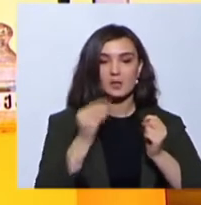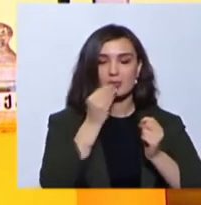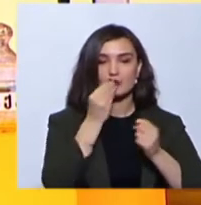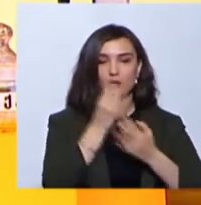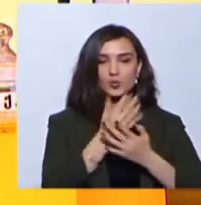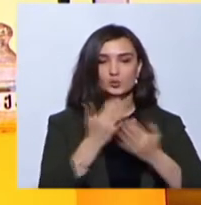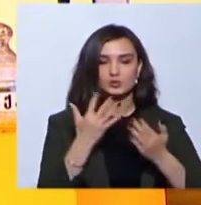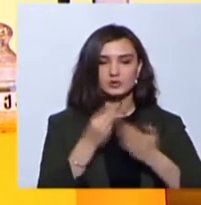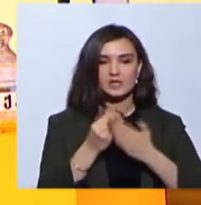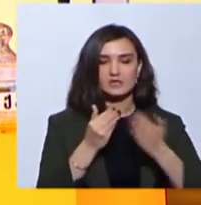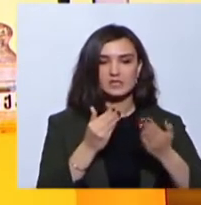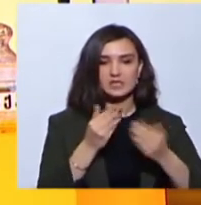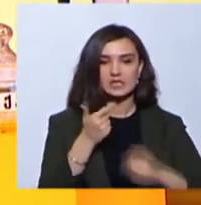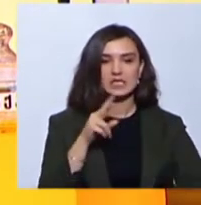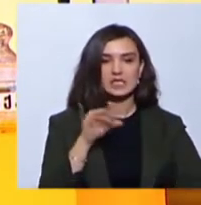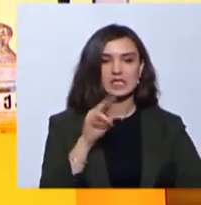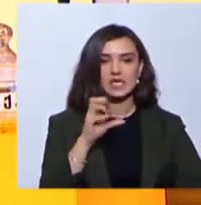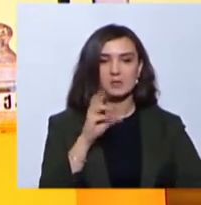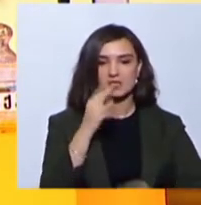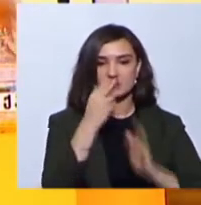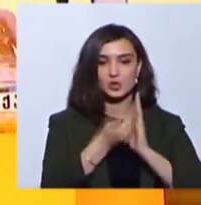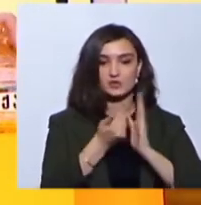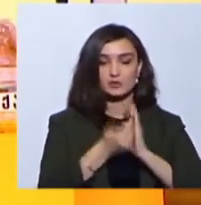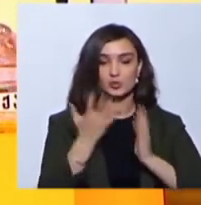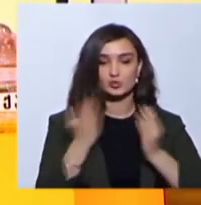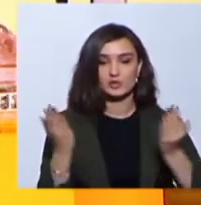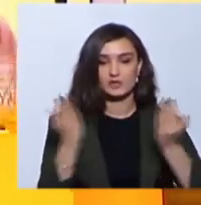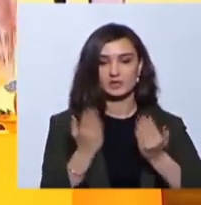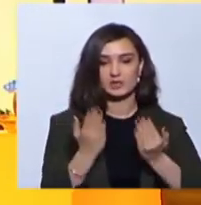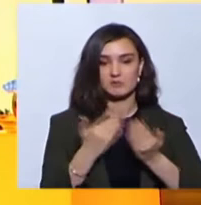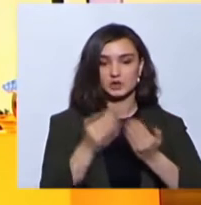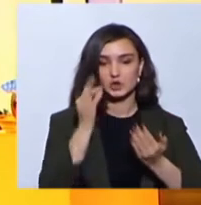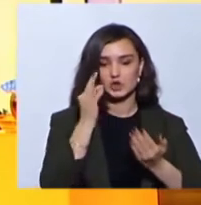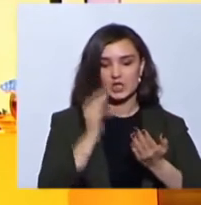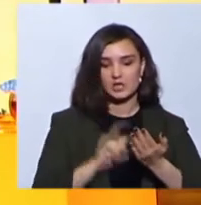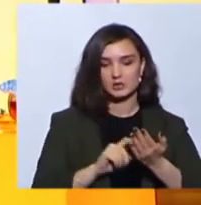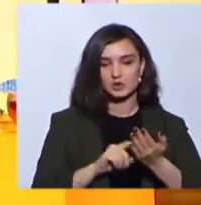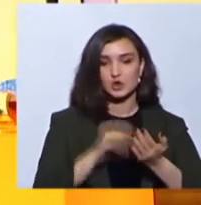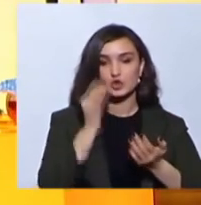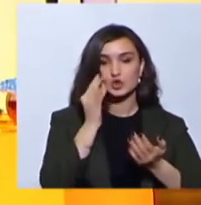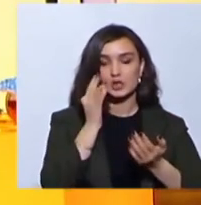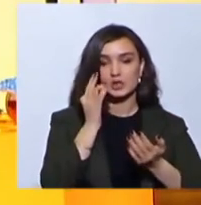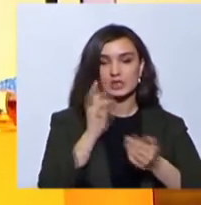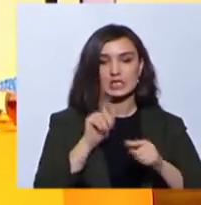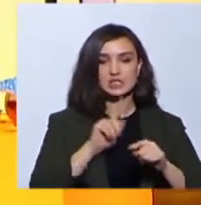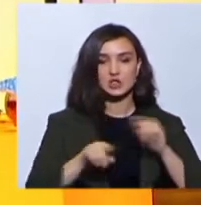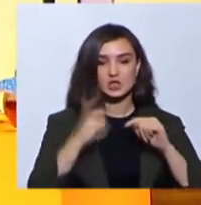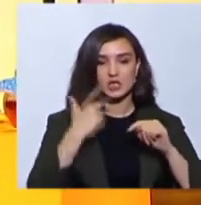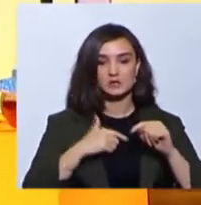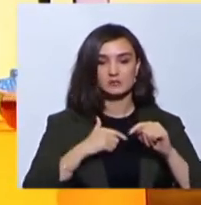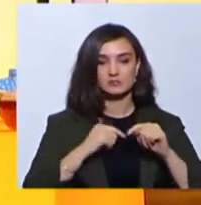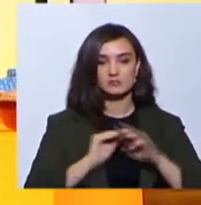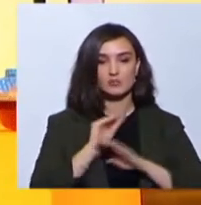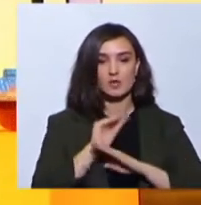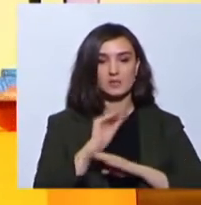თავისი გლიკემიური მაჩვენებელი. და თუ ჩვენ შევადარებთ მაგალითად შაქარს, შაქარი რა სიჩქარით გაზრდიდა და